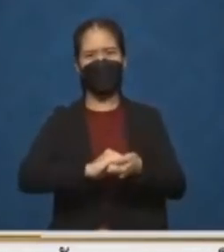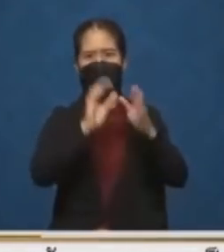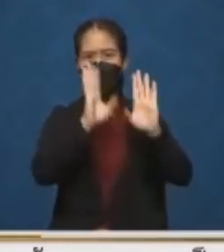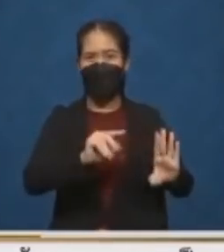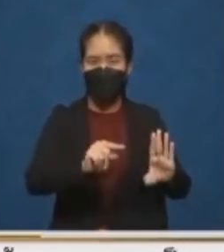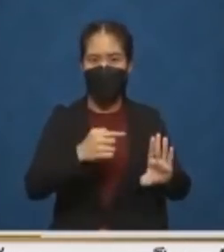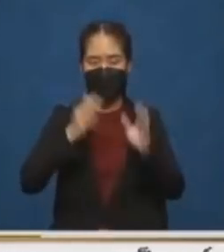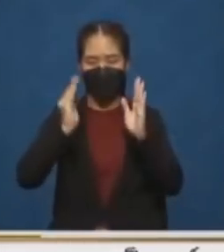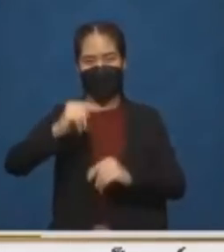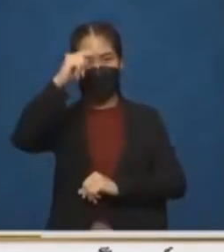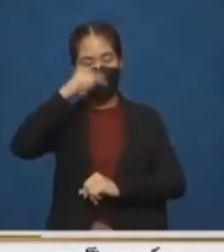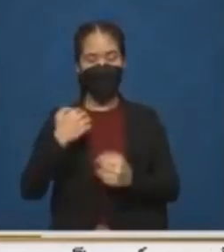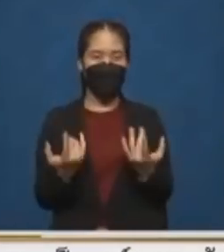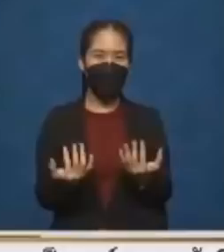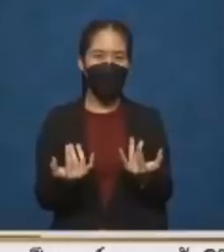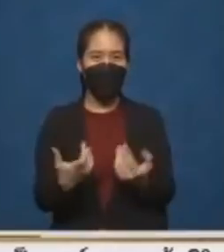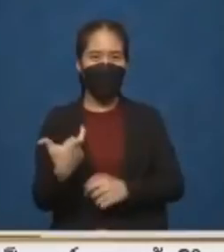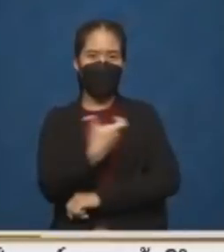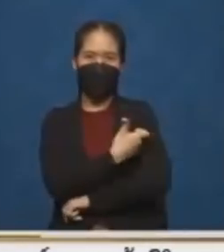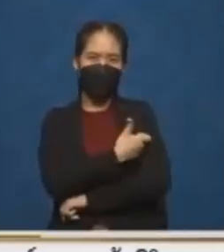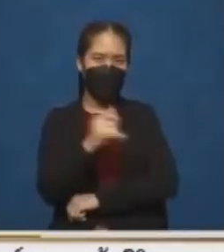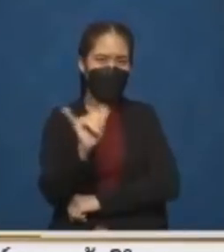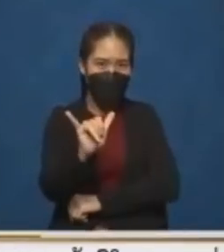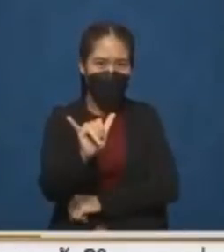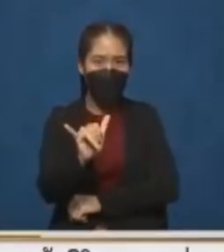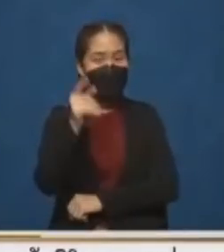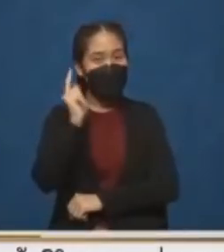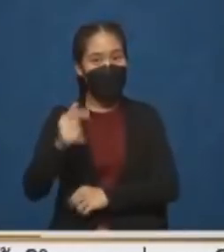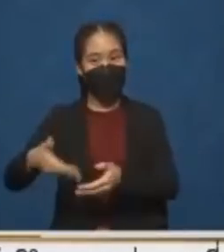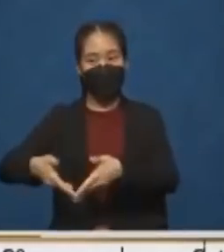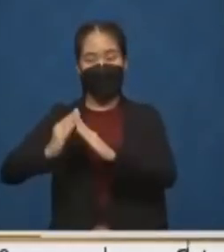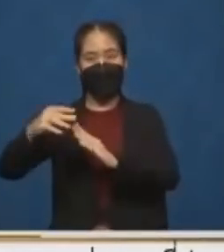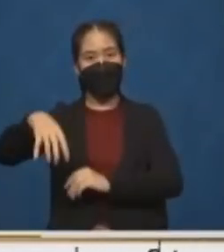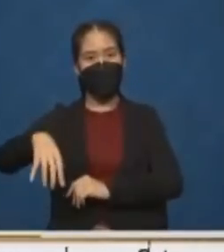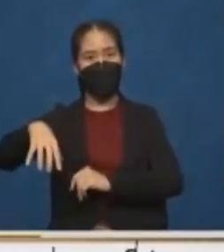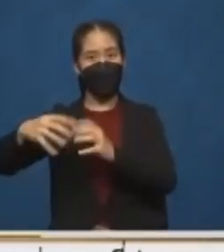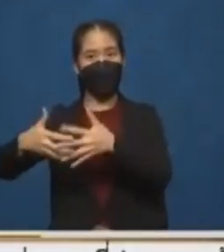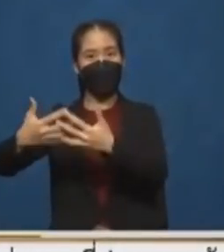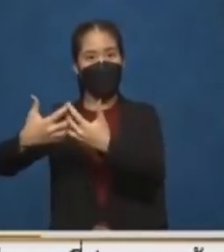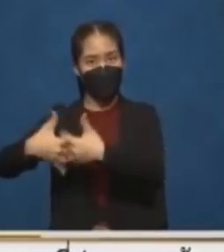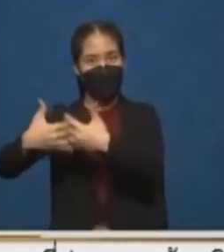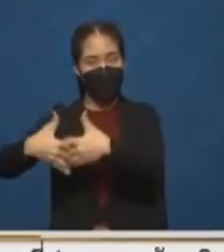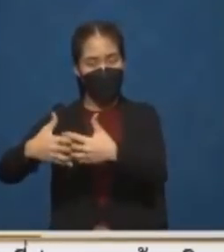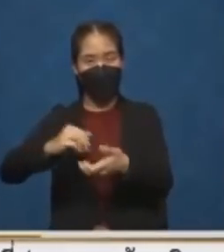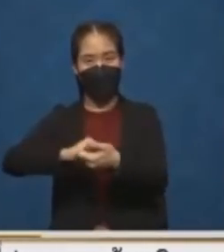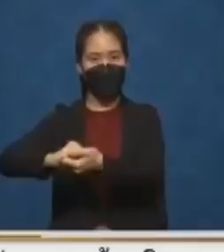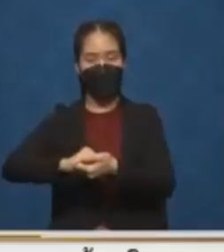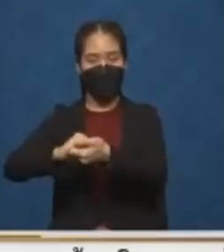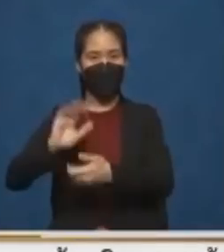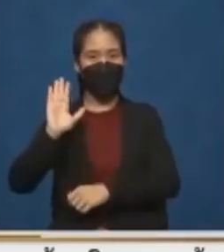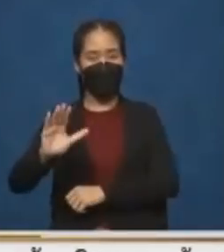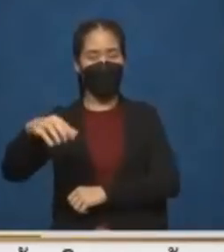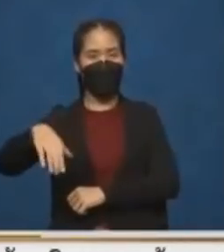คนไยถไมได้ฉีดวักซีนสัทีทั้งทงทมีโงงานผลิวัคซีนถายในประเทศเป็นความรวมมือของบริษัท